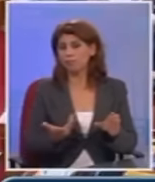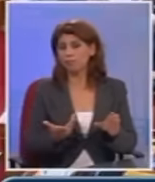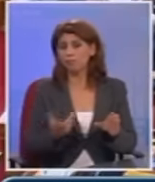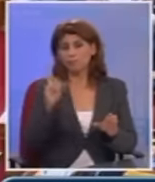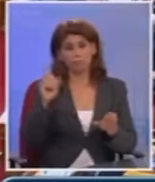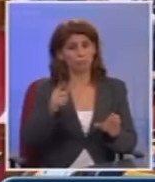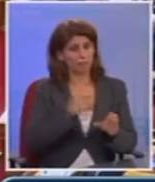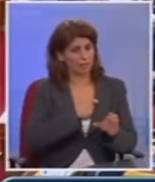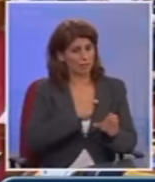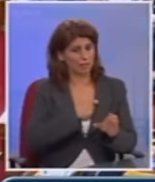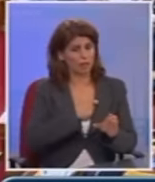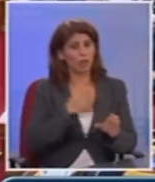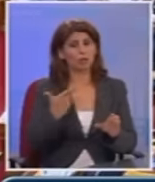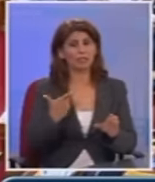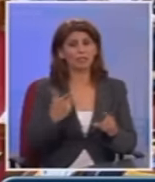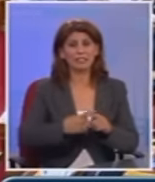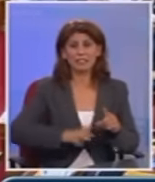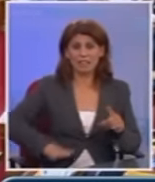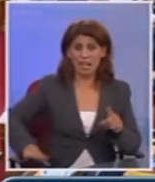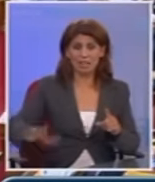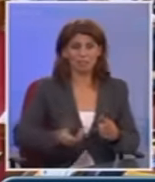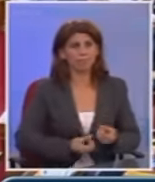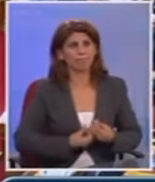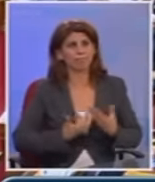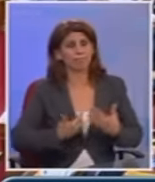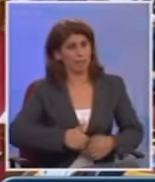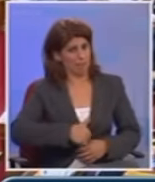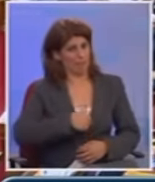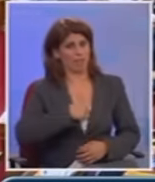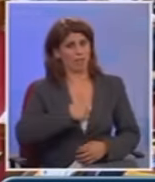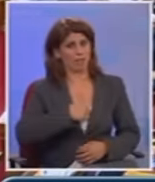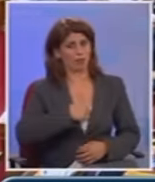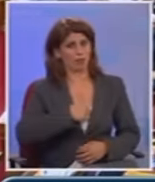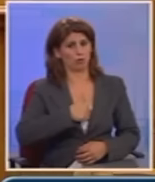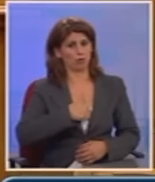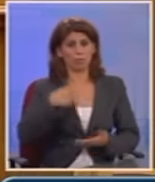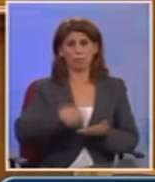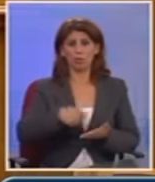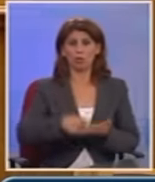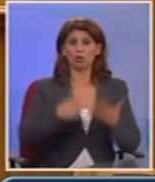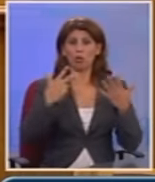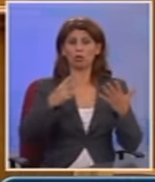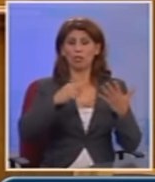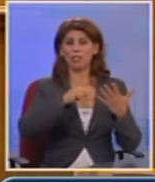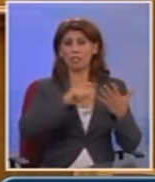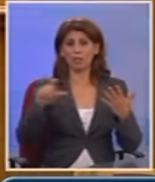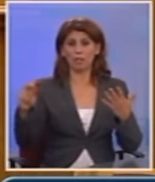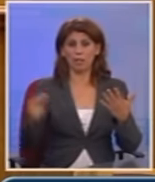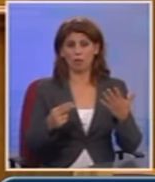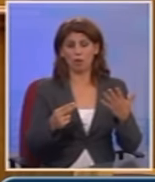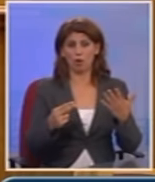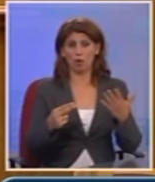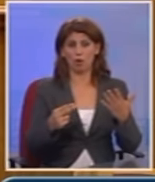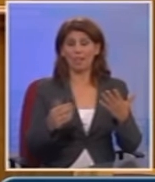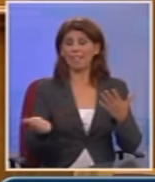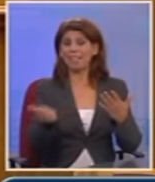Μήπως θεωρείτε ότι ο ελληνικός λαός θα αισθανόταν υπερήφανος πληρώνοντας 8 δις ευρώ για